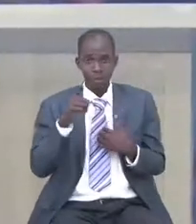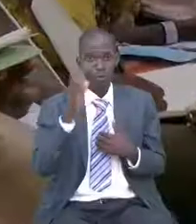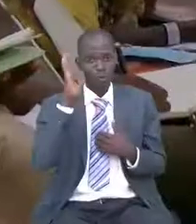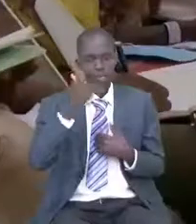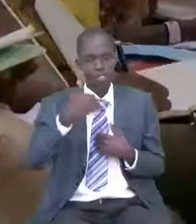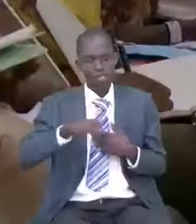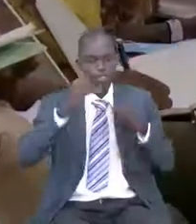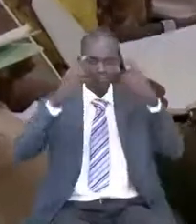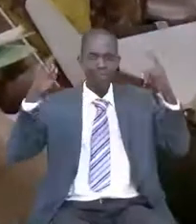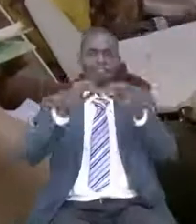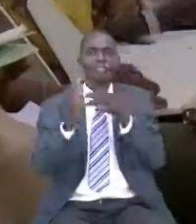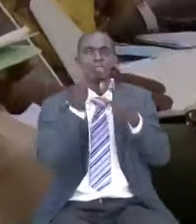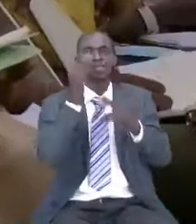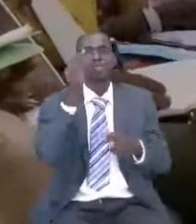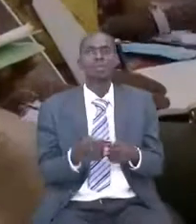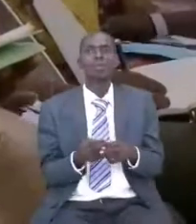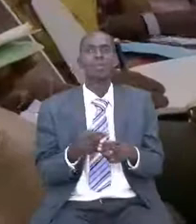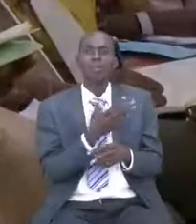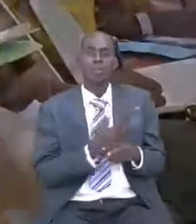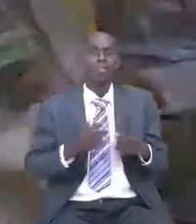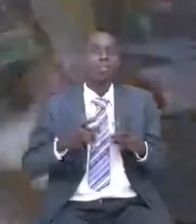réussir. Ensuite,